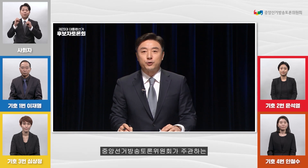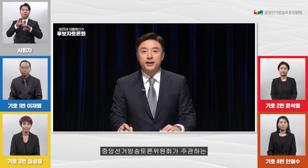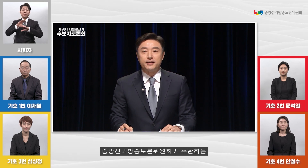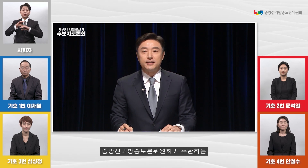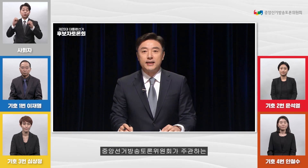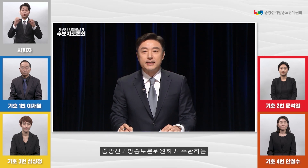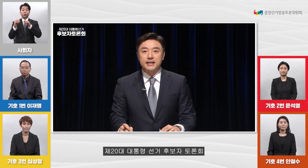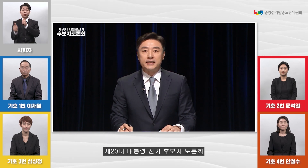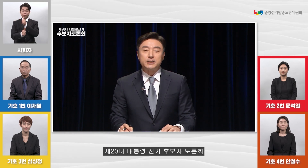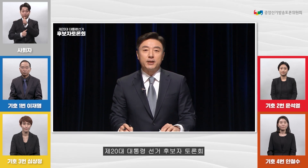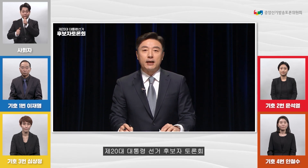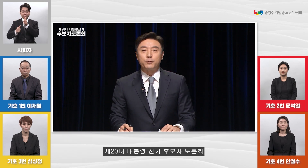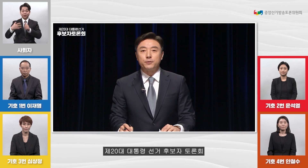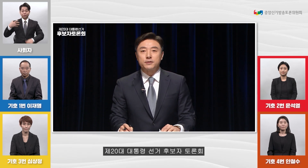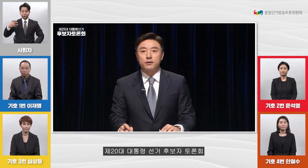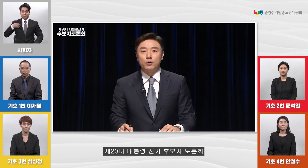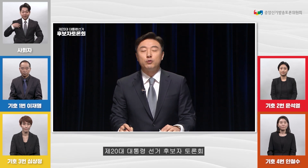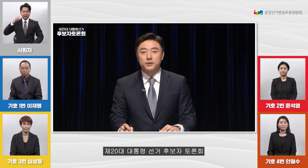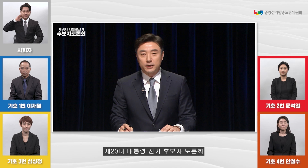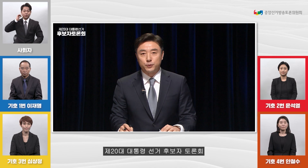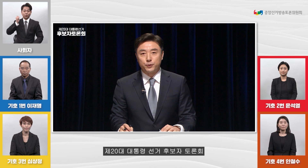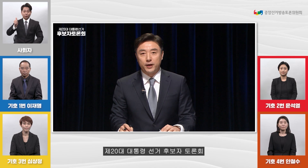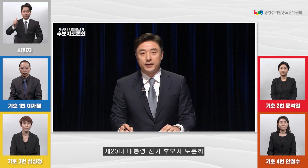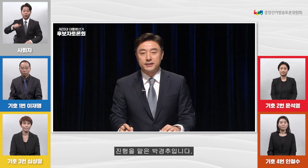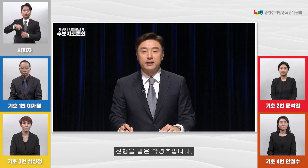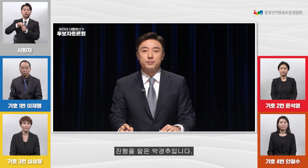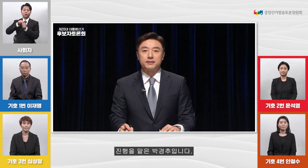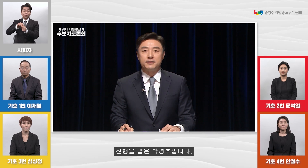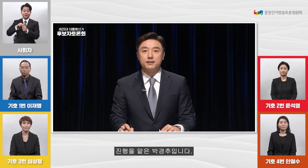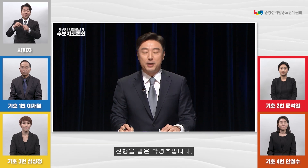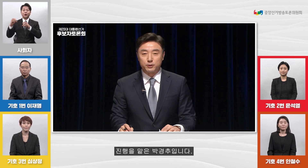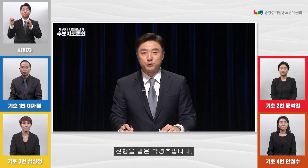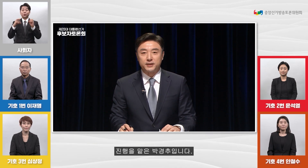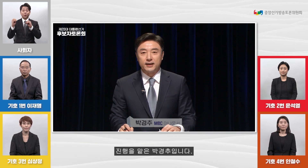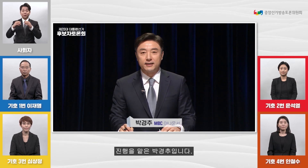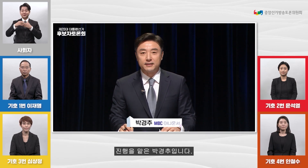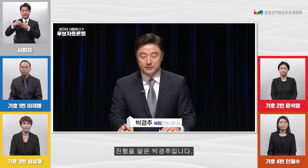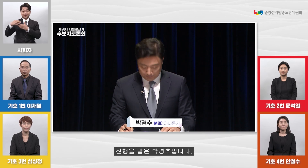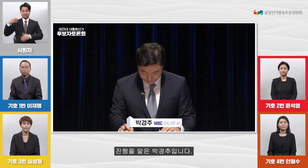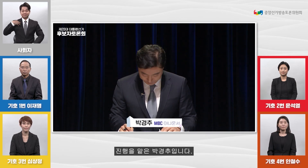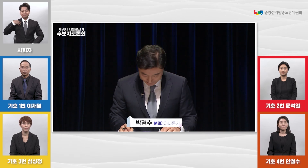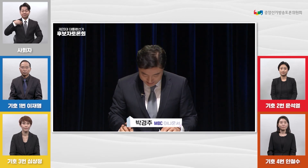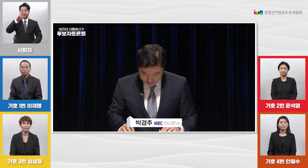중앙선거방송토론위원회가 주관하는 제20대 대통령 선거 후보자 토론회 진행을 맡은 박경주입니다.